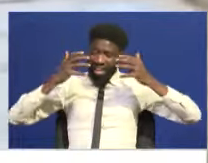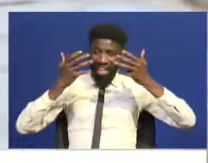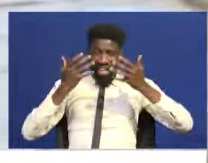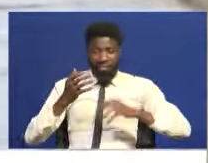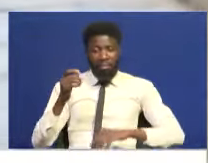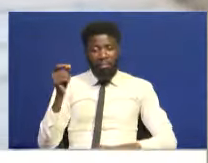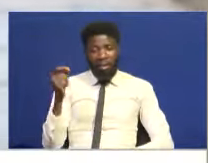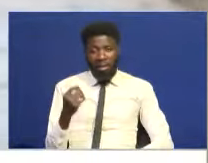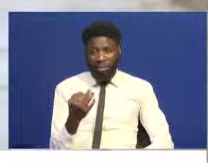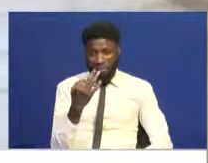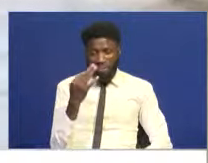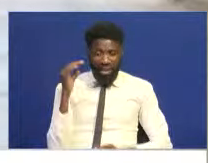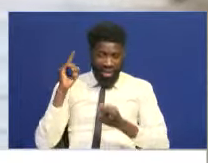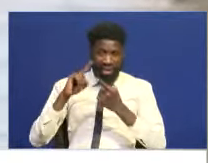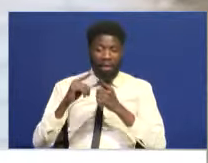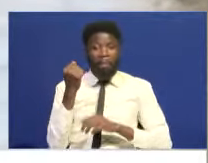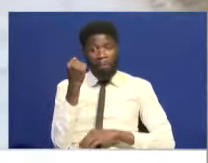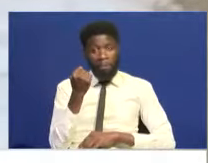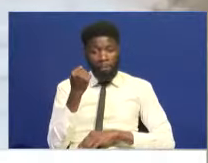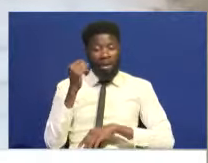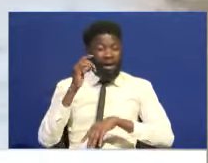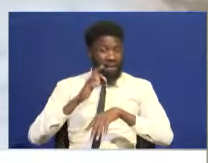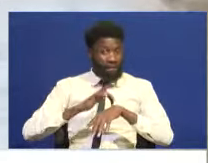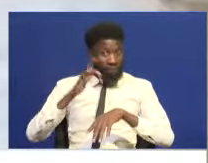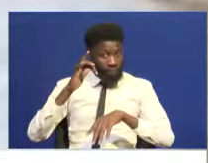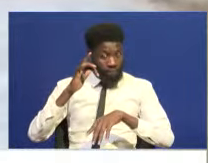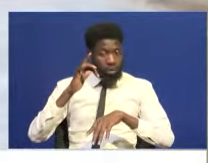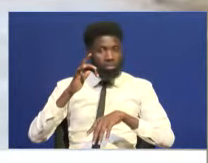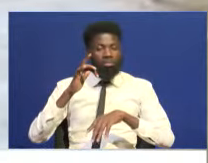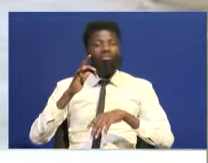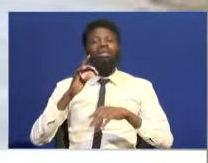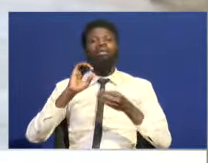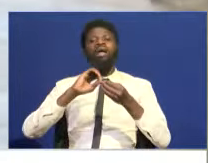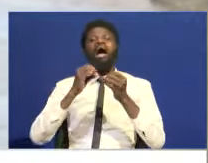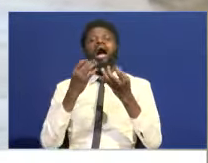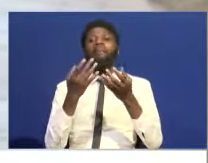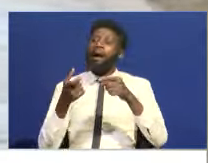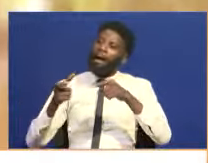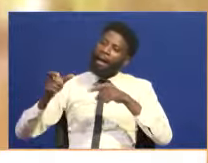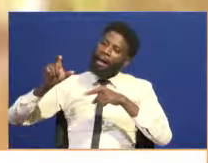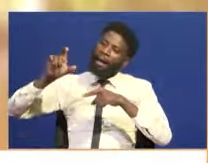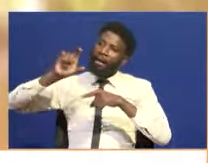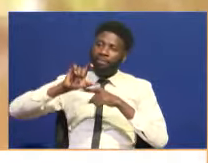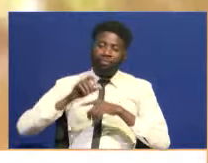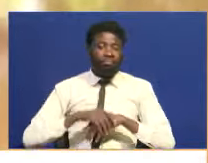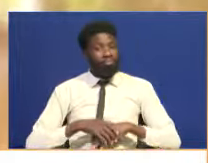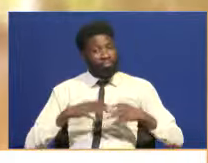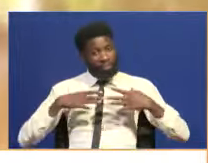Machi hadi Mei nchini inaendelea kuongezeka. Wakazi katika maeneo yanayokumbwa na mafuriko